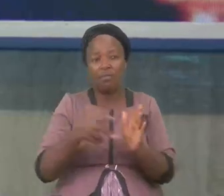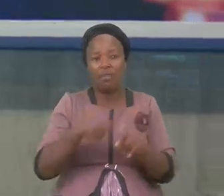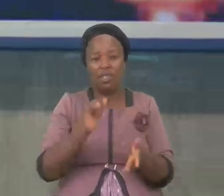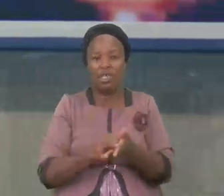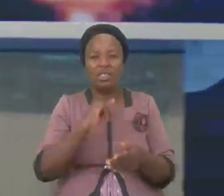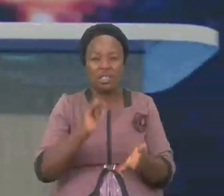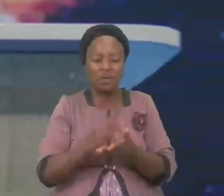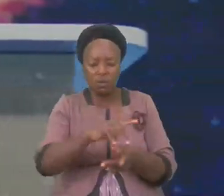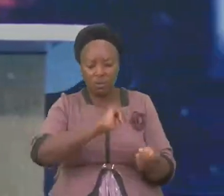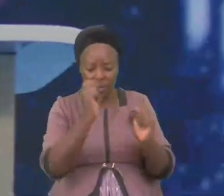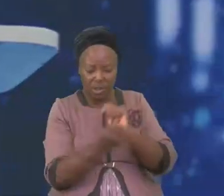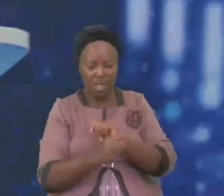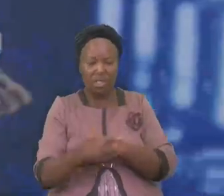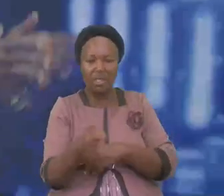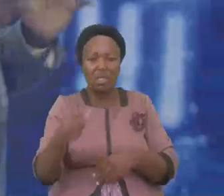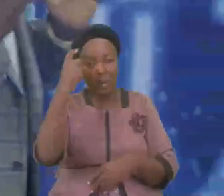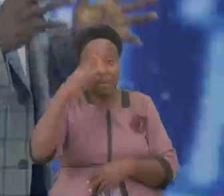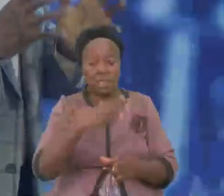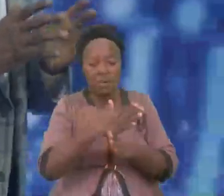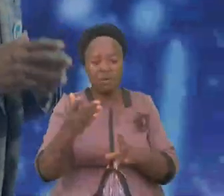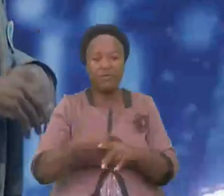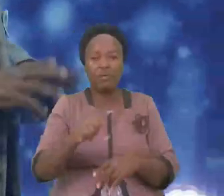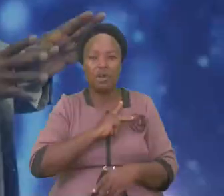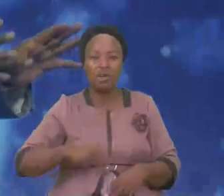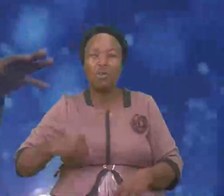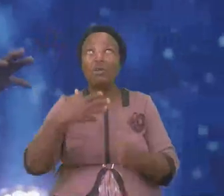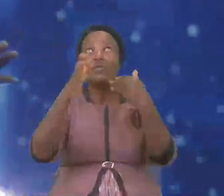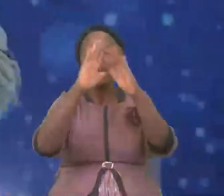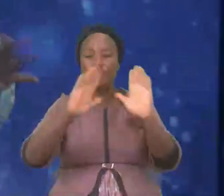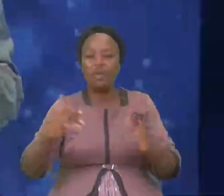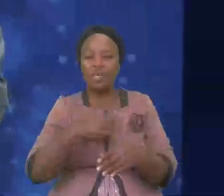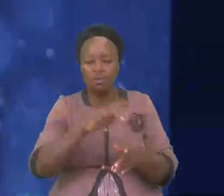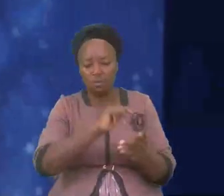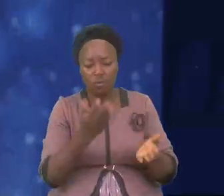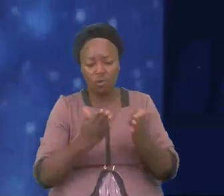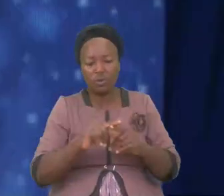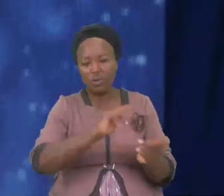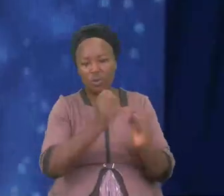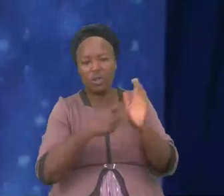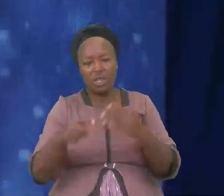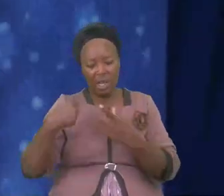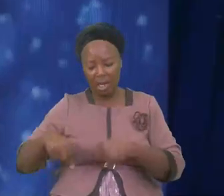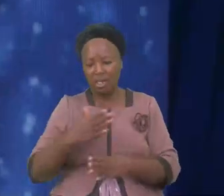ils voulaient détourner leurs pensées du Dieu du ciel. Ils voulaient détourner leur cœur